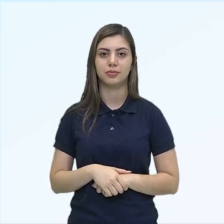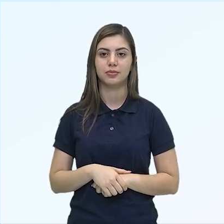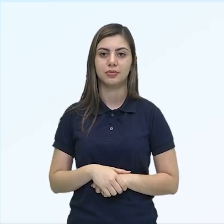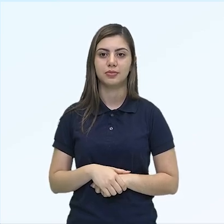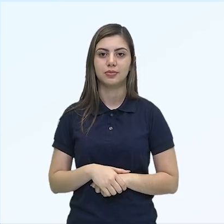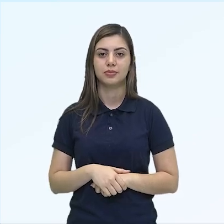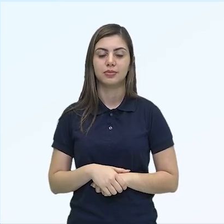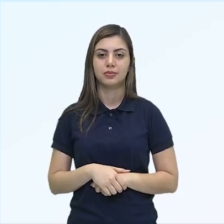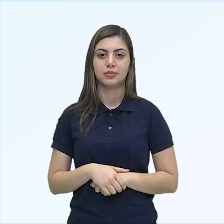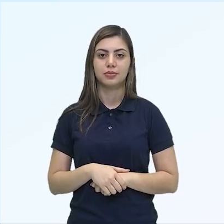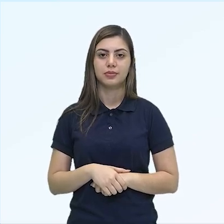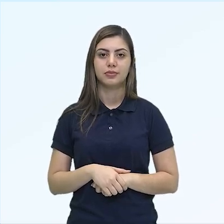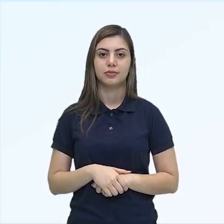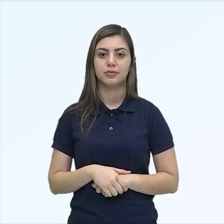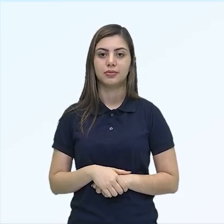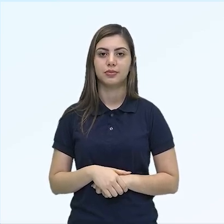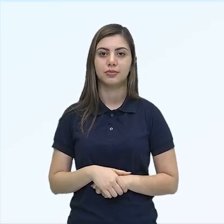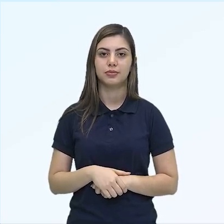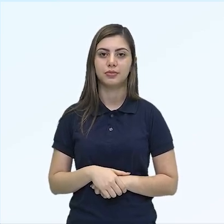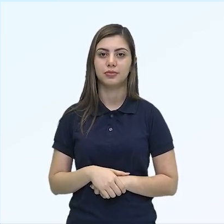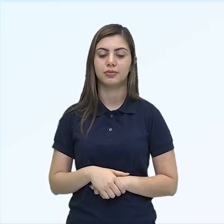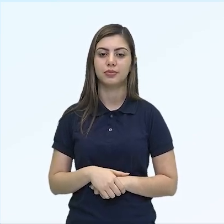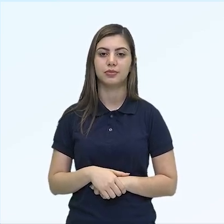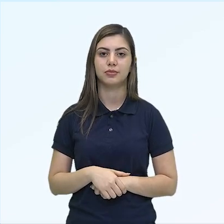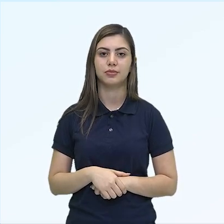Dress, vestido.